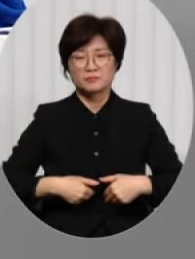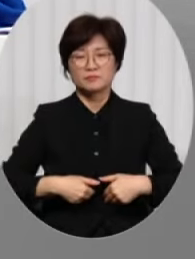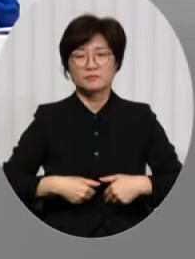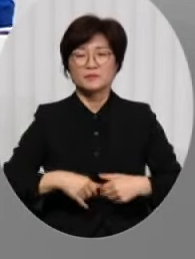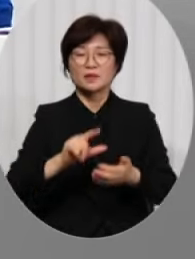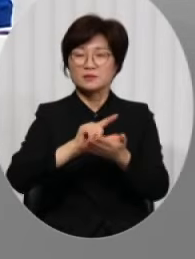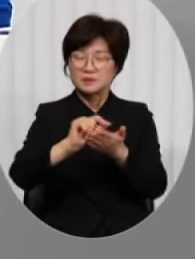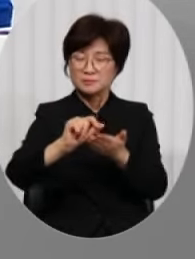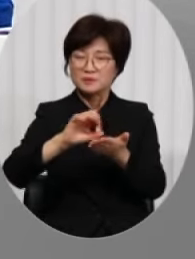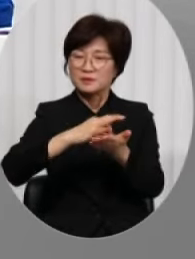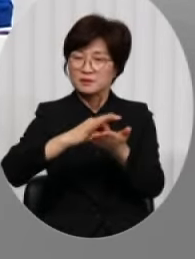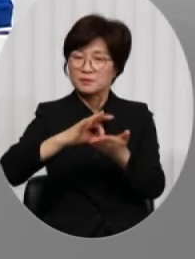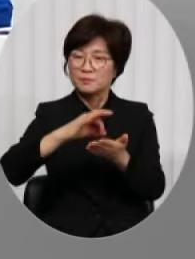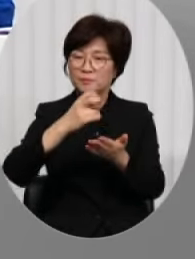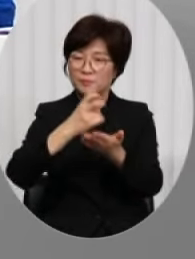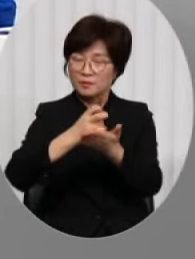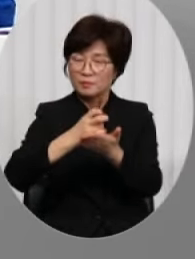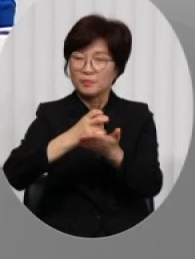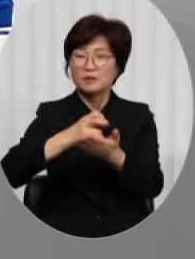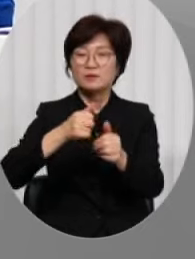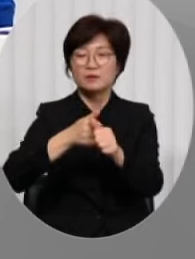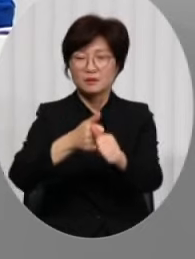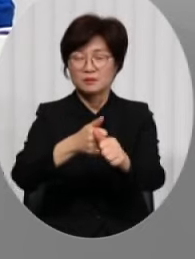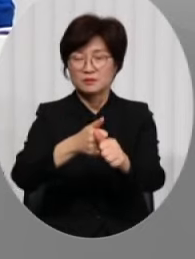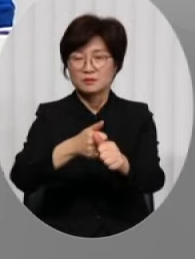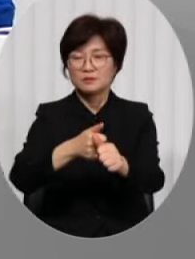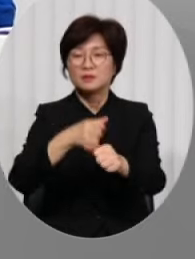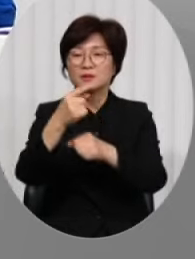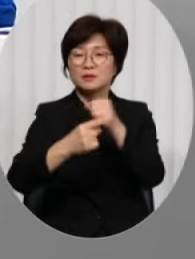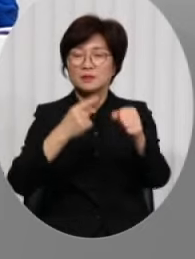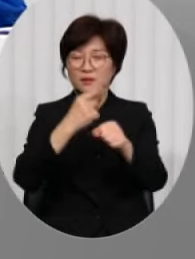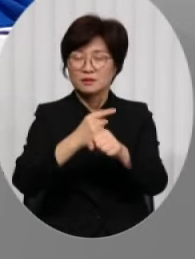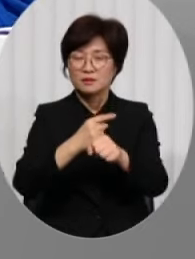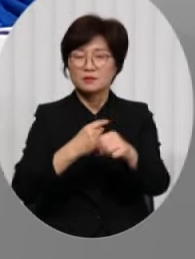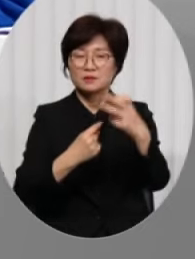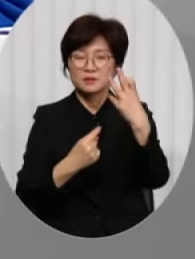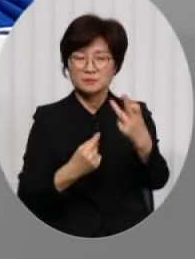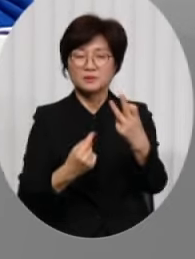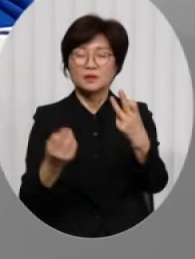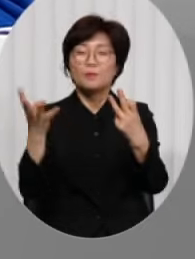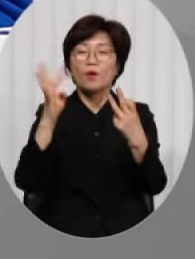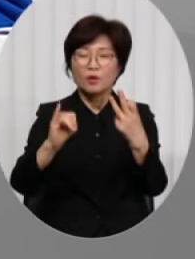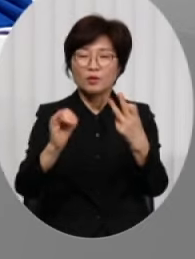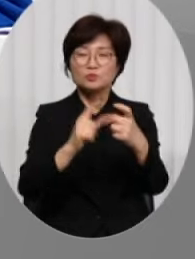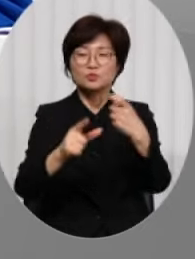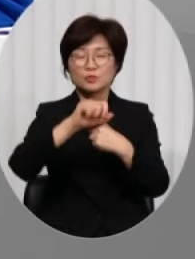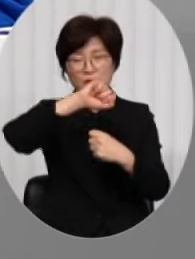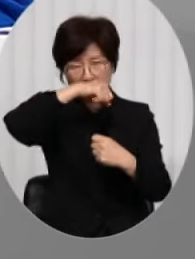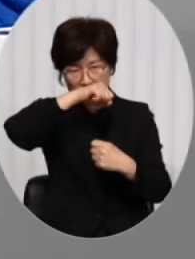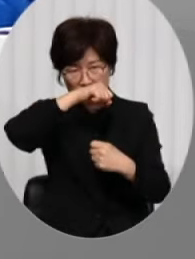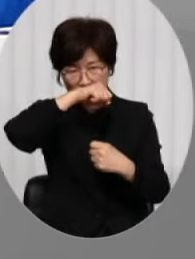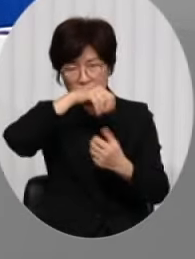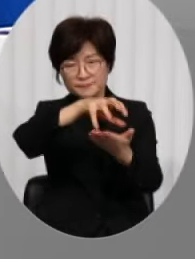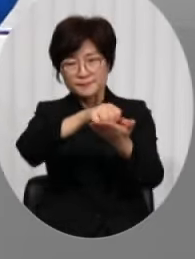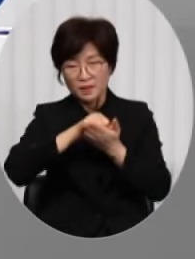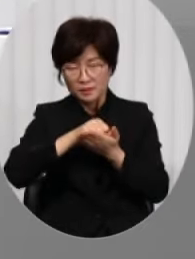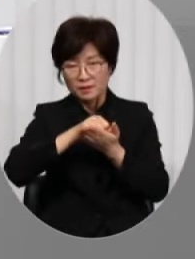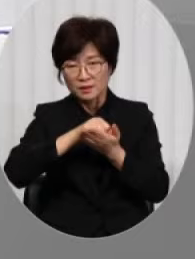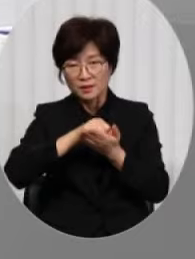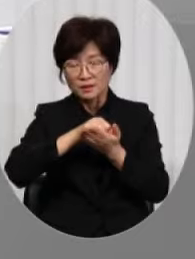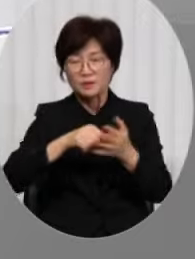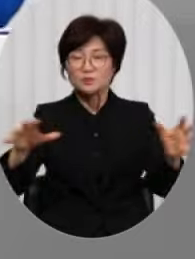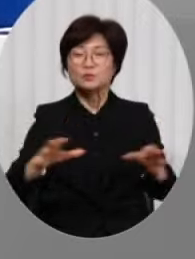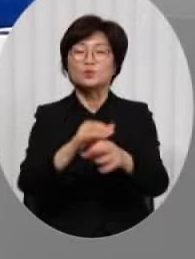지방자치법 개정해서 적지만은 1년에 매년 약 13억 정도 중랑구 세수를 추가로 확보했습니다. 종부세는